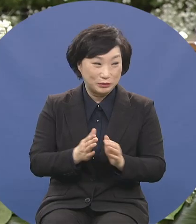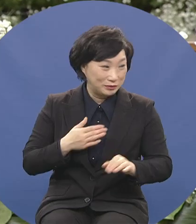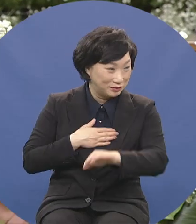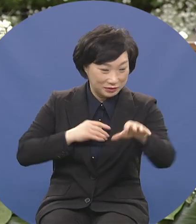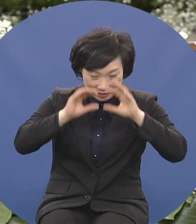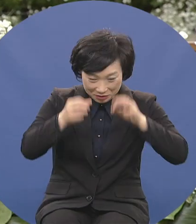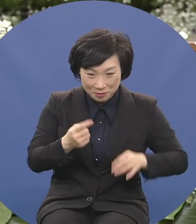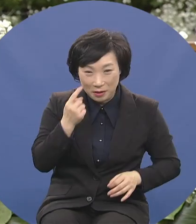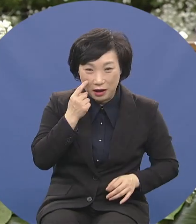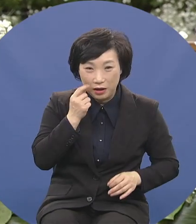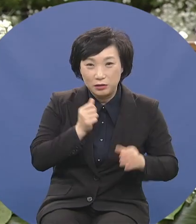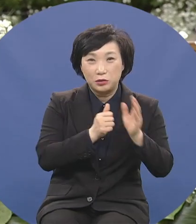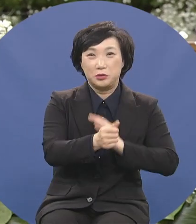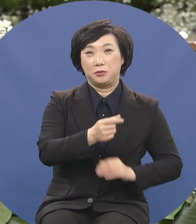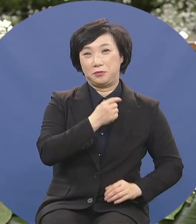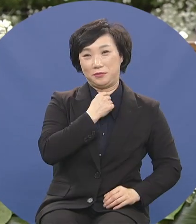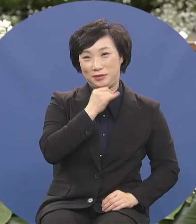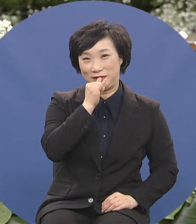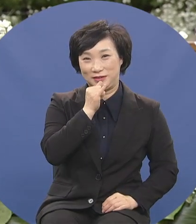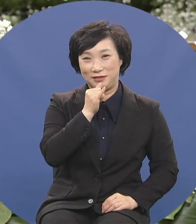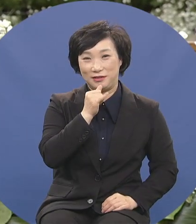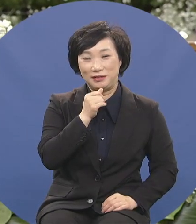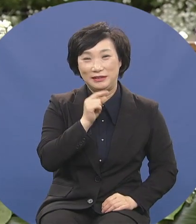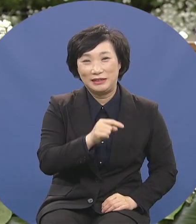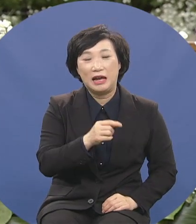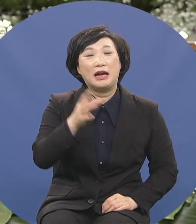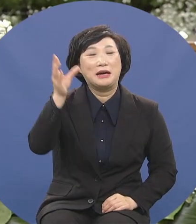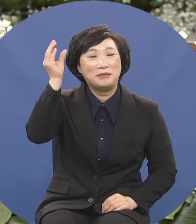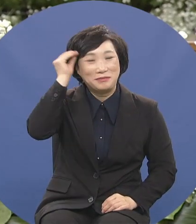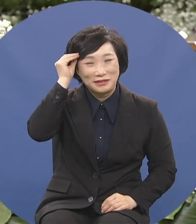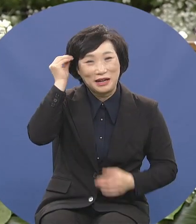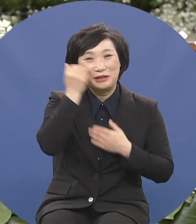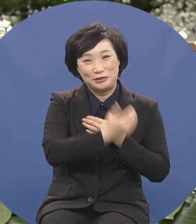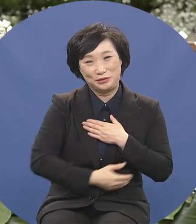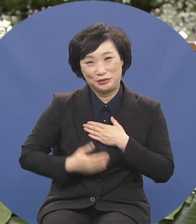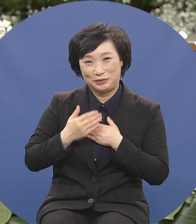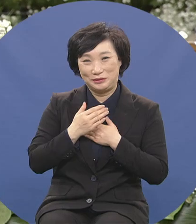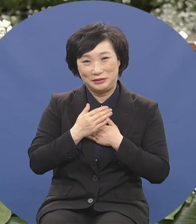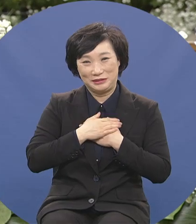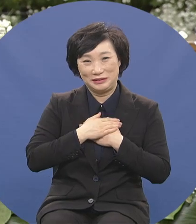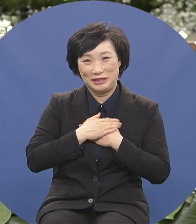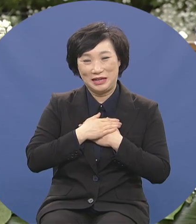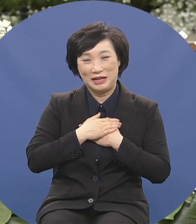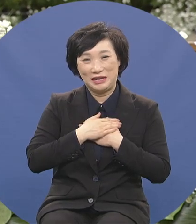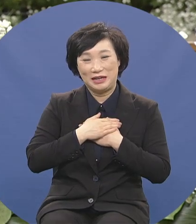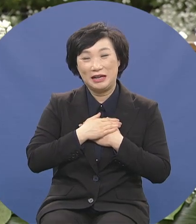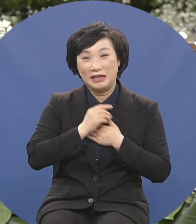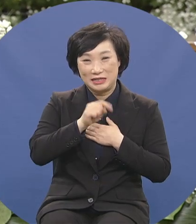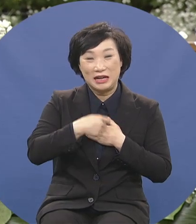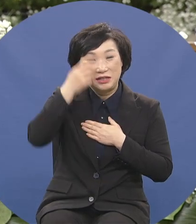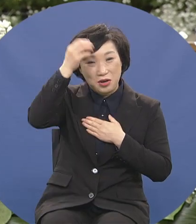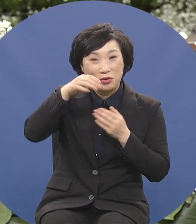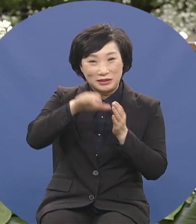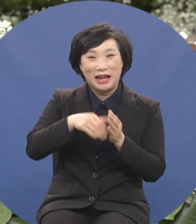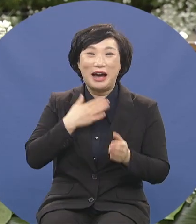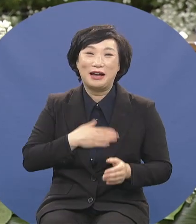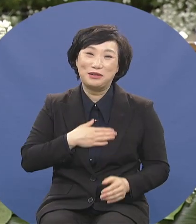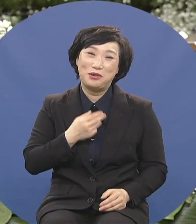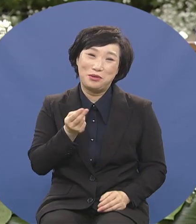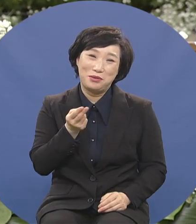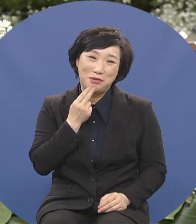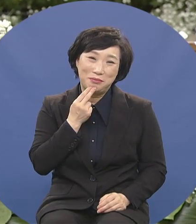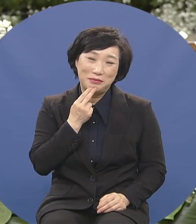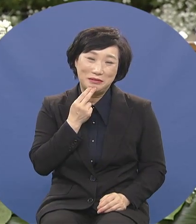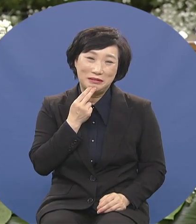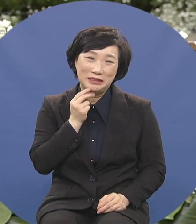좋아하잖아요. 이게 무식한 육신에 자기 영혼의 때를 알지 못하는